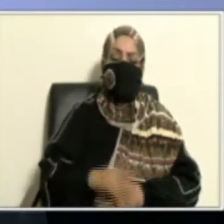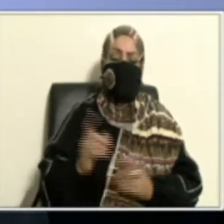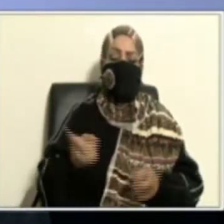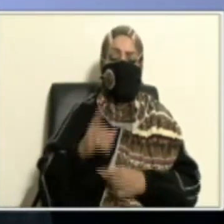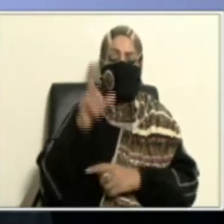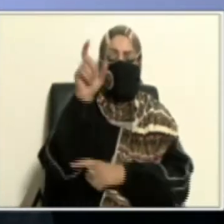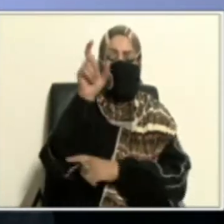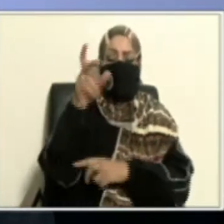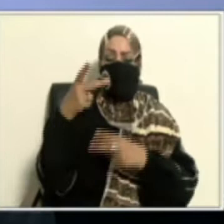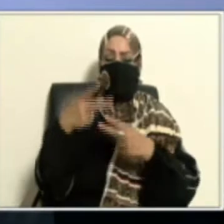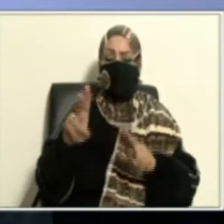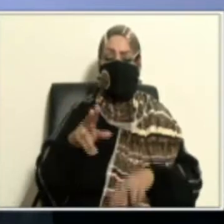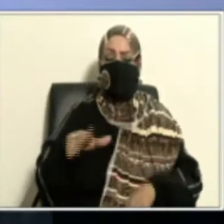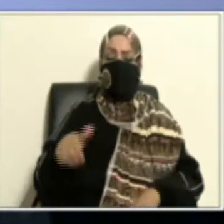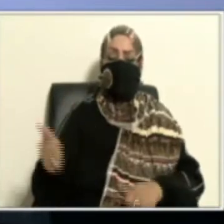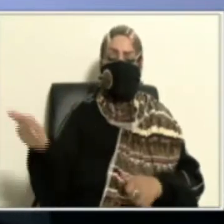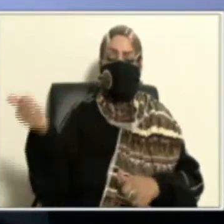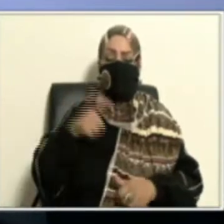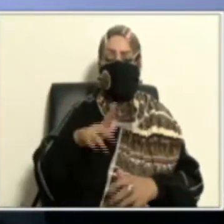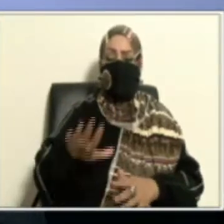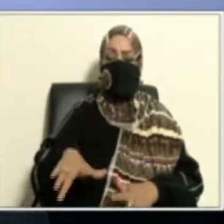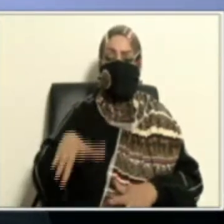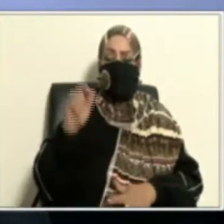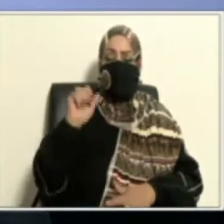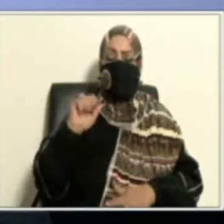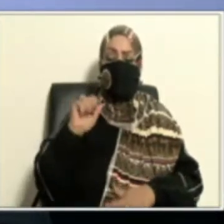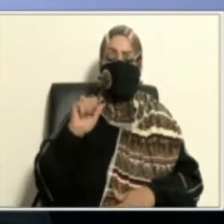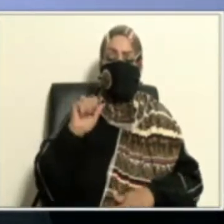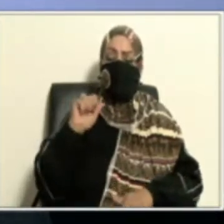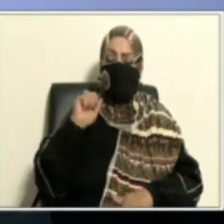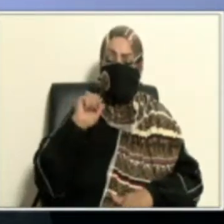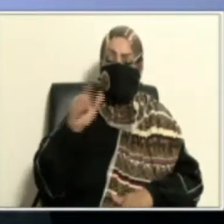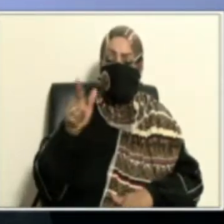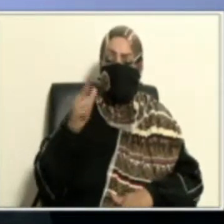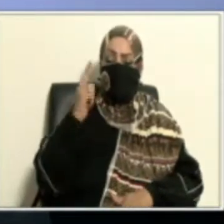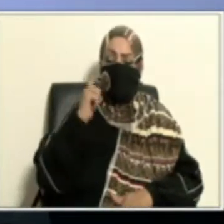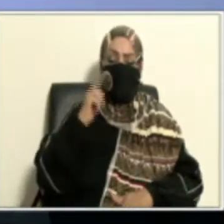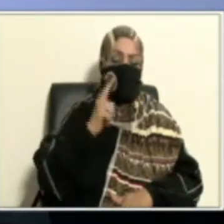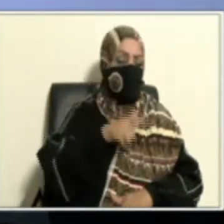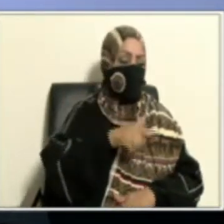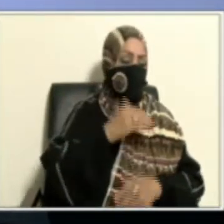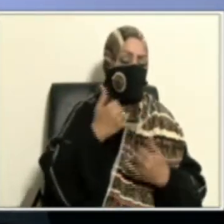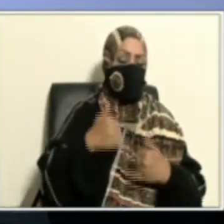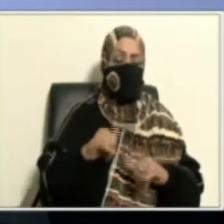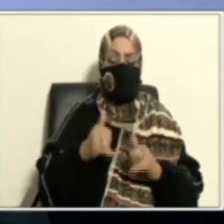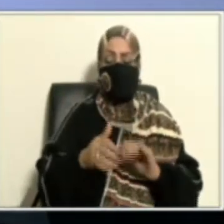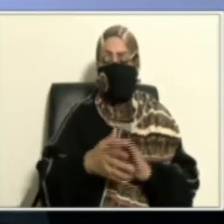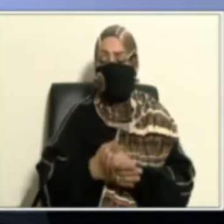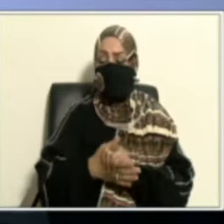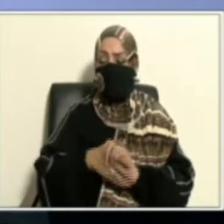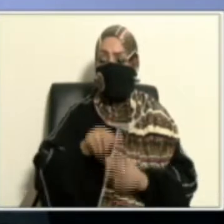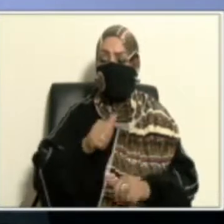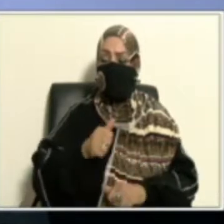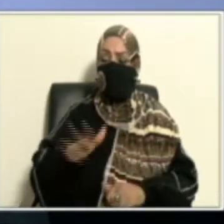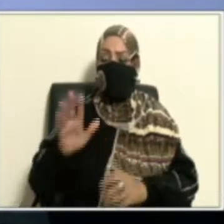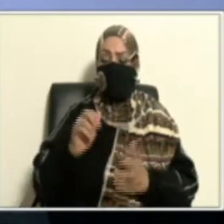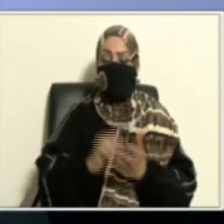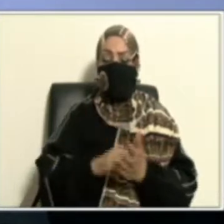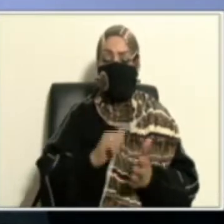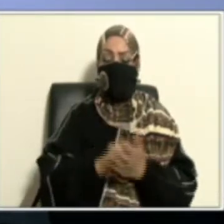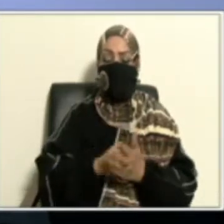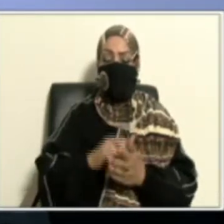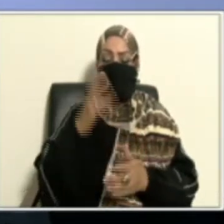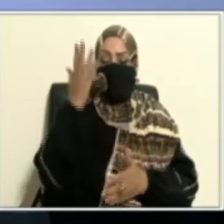يؤديهما في البيت لظرف من الظروف. الأمر الثاني، الأخ المبروك يسأل، قال فاتحين محلات